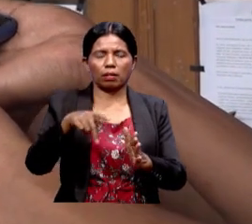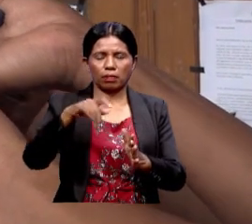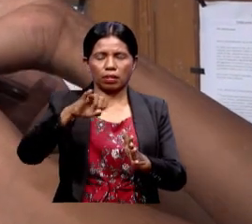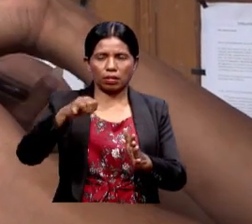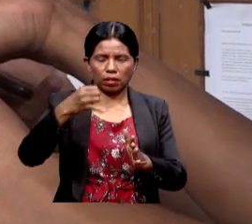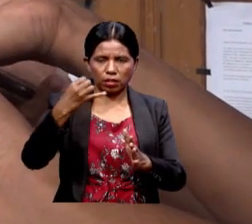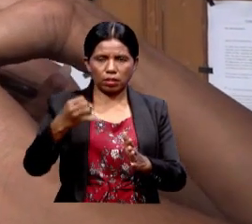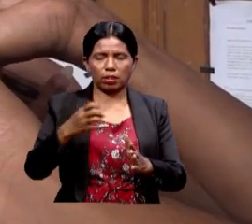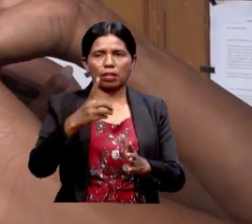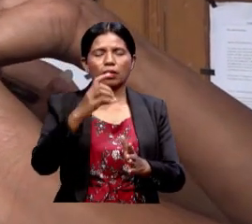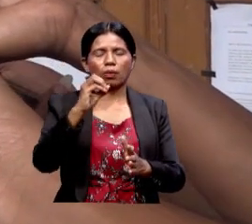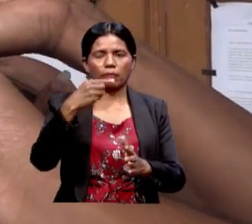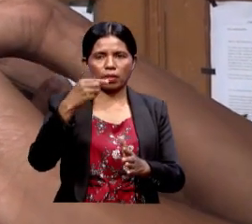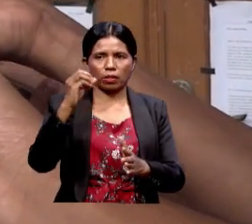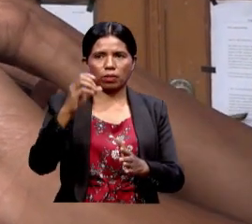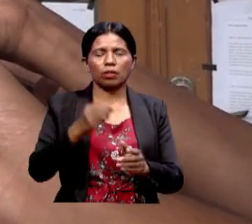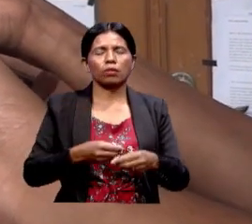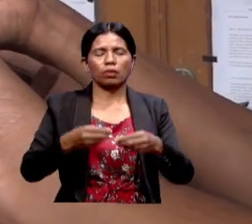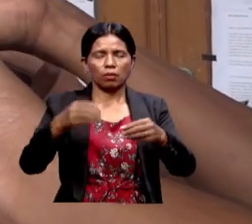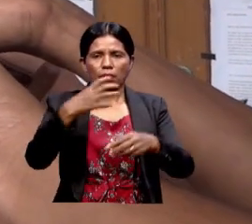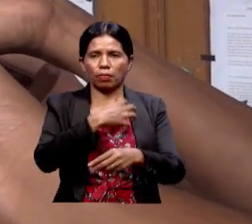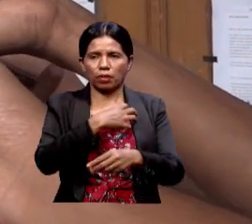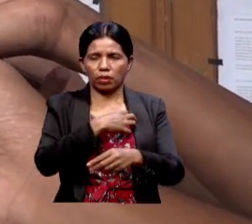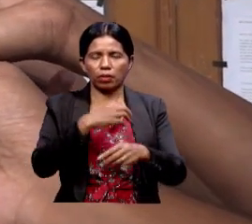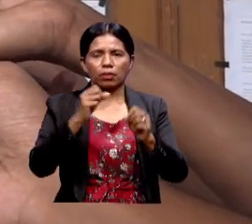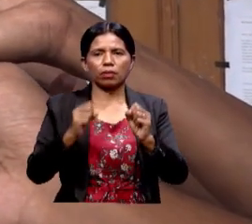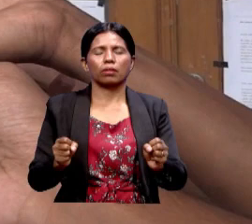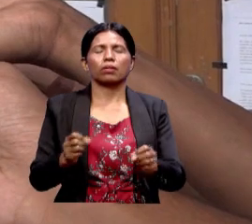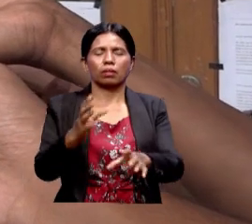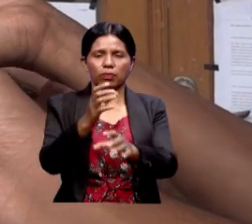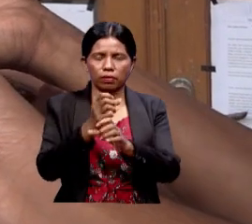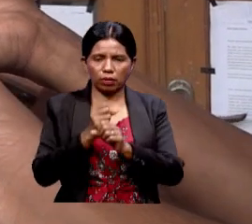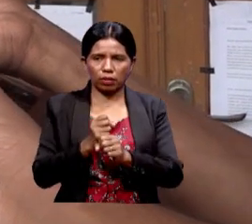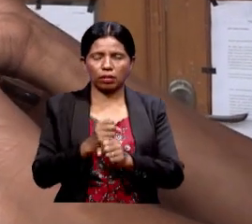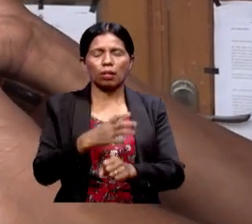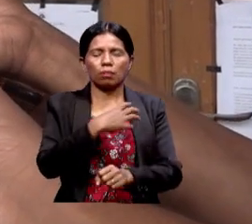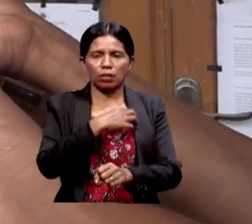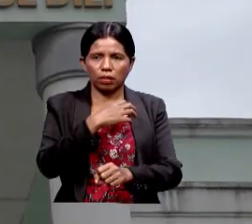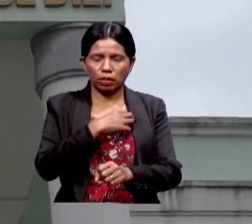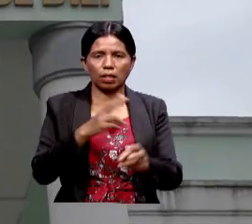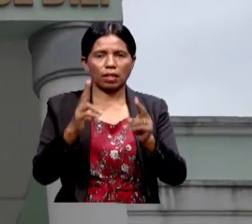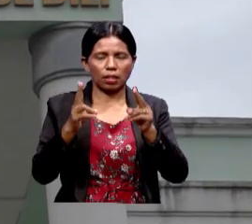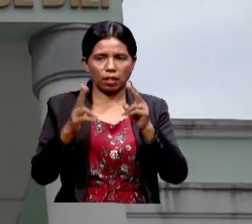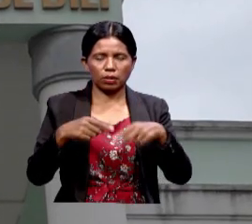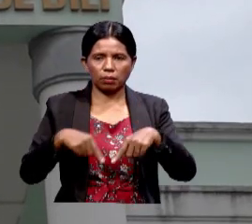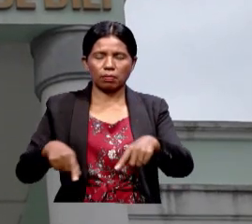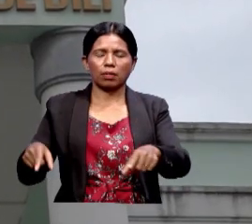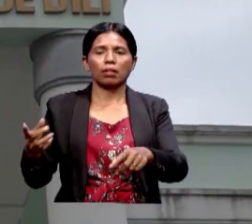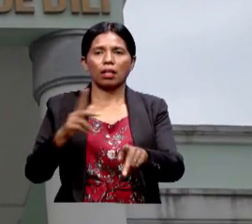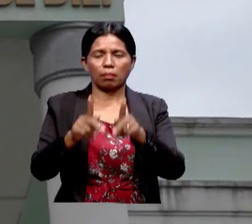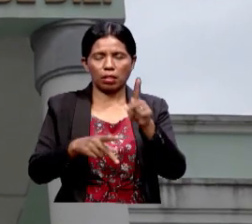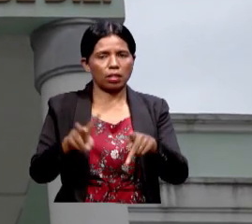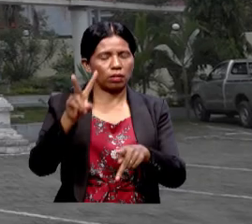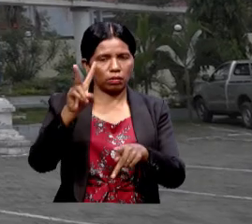Domingos Barreto informa kedas ba parte polícia ho di halo atuação no polícia mos halo kedas detenção ba cidadão na